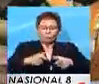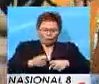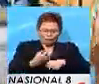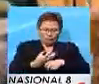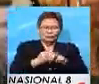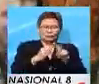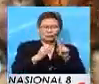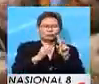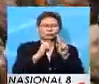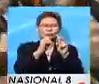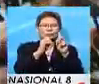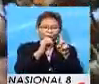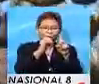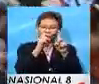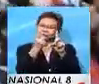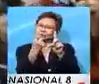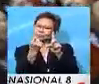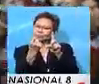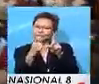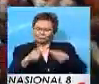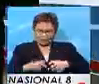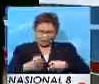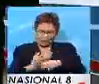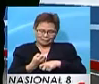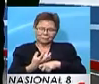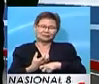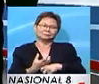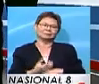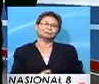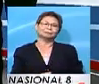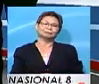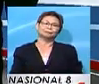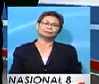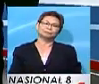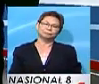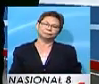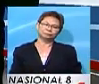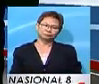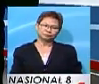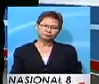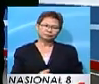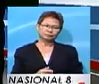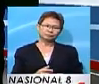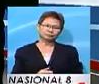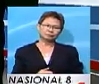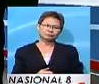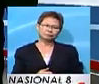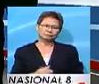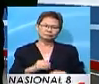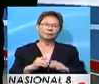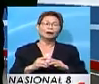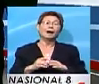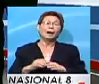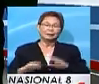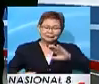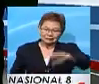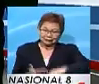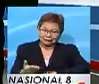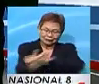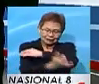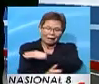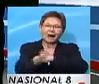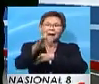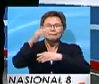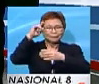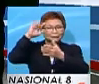111 pingat emas Dalam pada itu kem pencak silat negara yakin meraih lapan